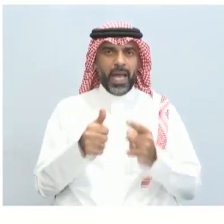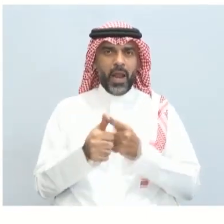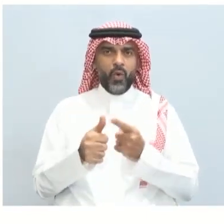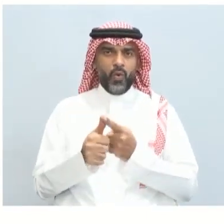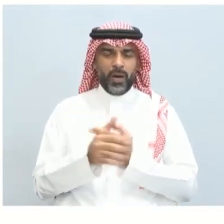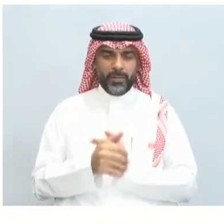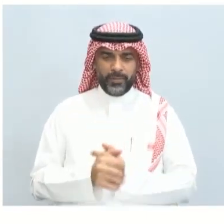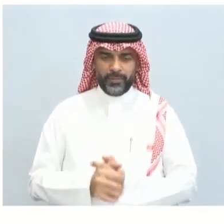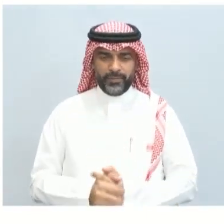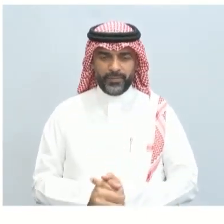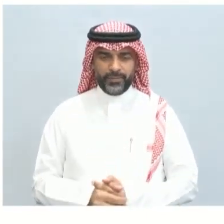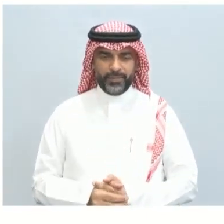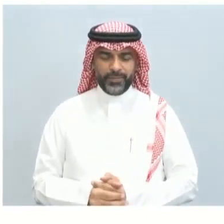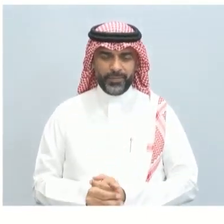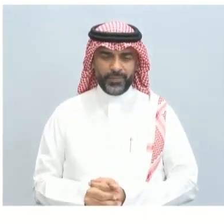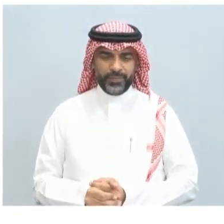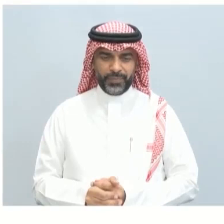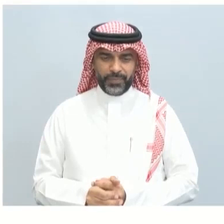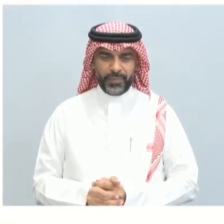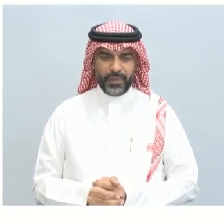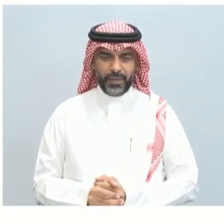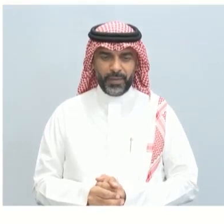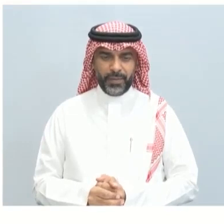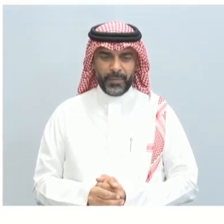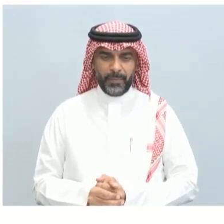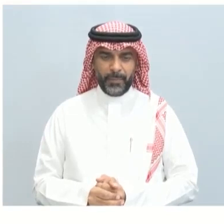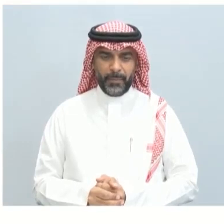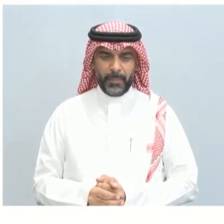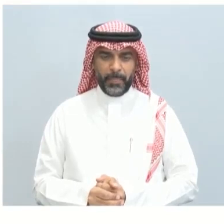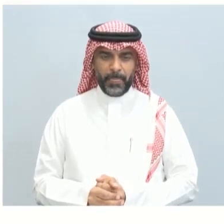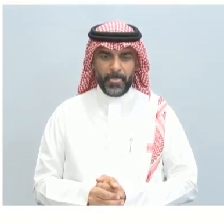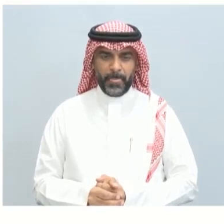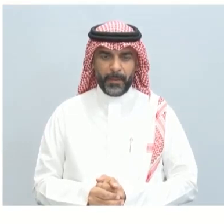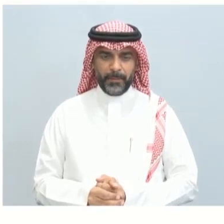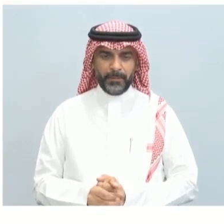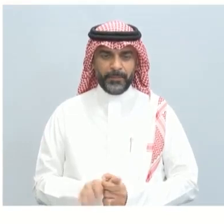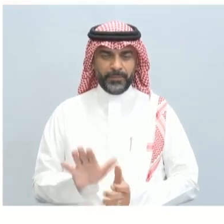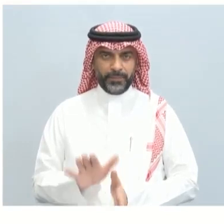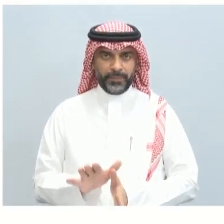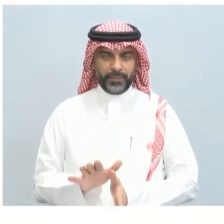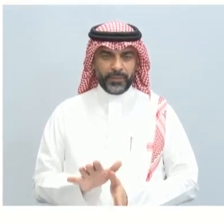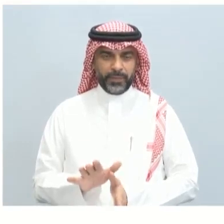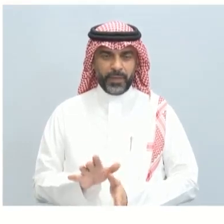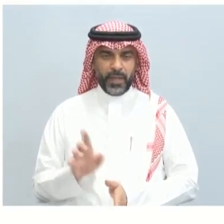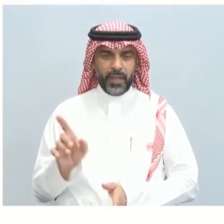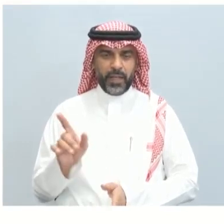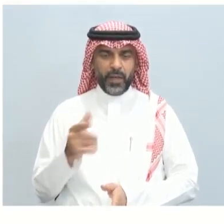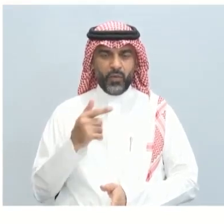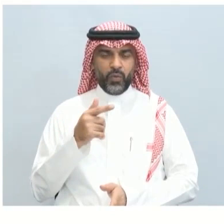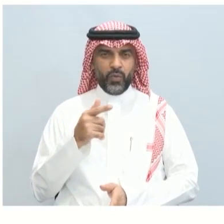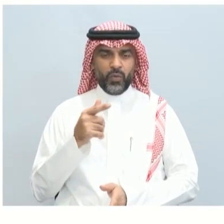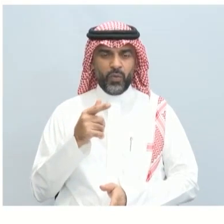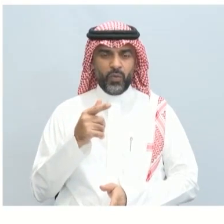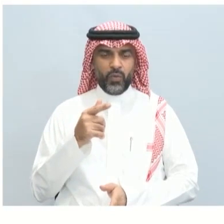عن شروط قبول العباده والعمل الصالح اذا تناولنا في الوحده وجوب صرف العباده